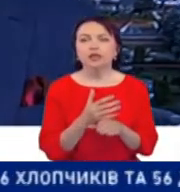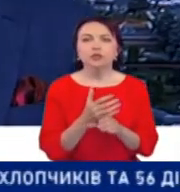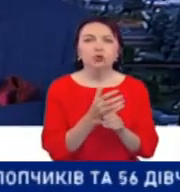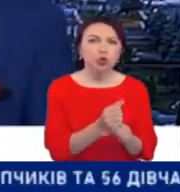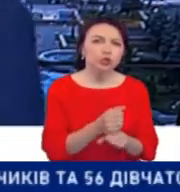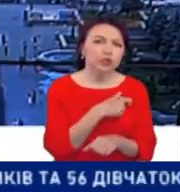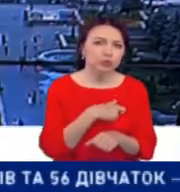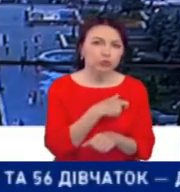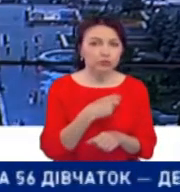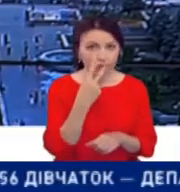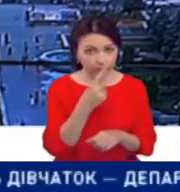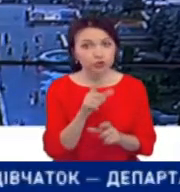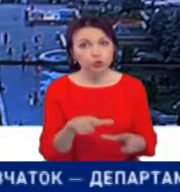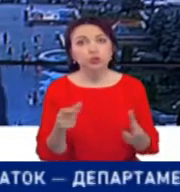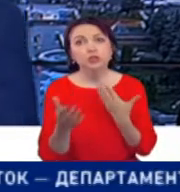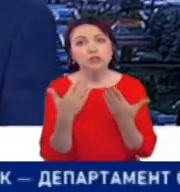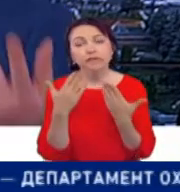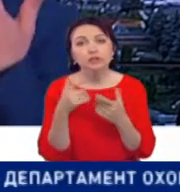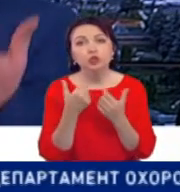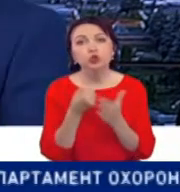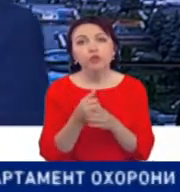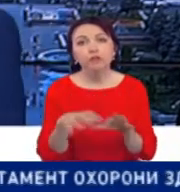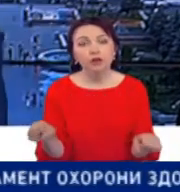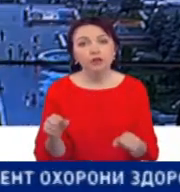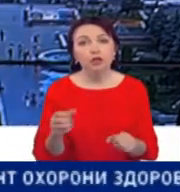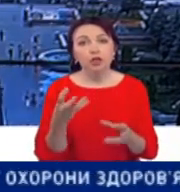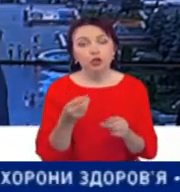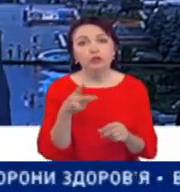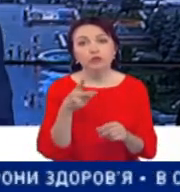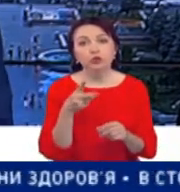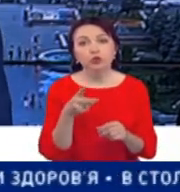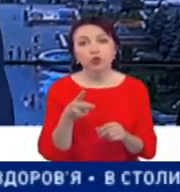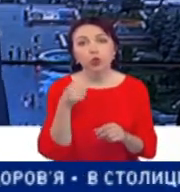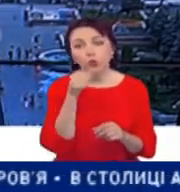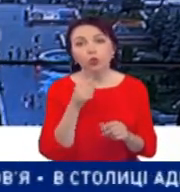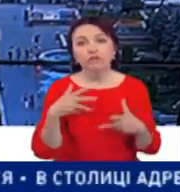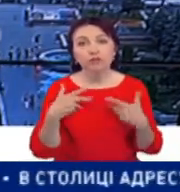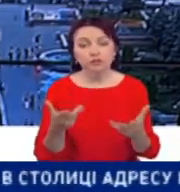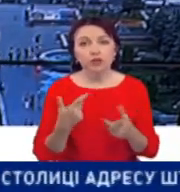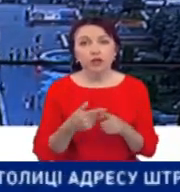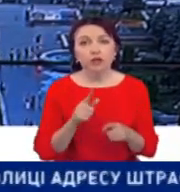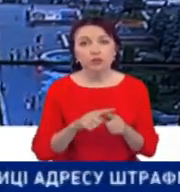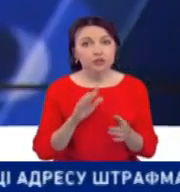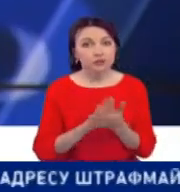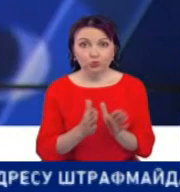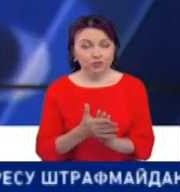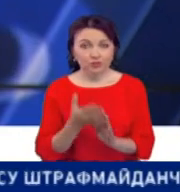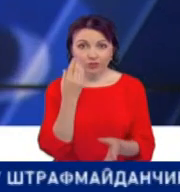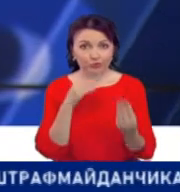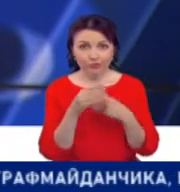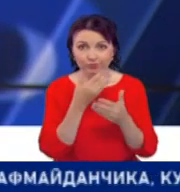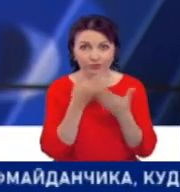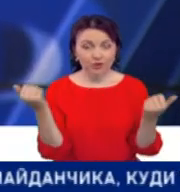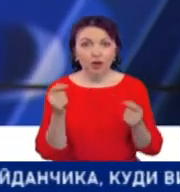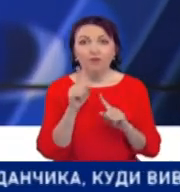Тобто люди ж бачите, як до влади ставляться. Ну, так, як висловилося ще 2000 року, зараз ситуація то в кращий бік теж не змінилася. Навіть у Верховній